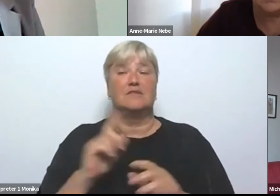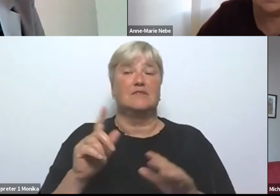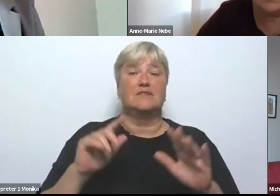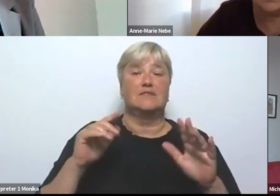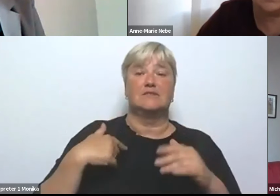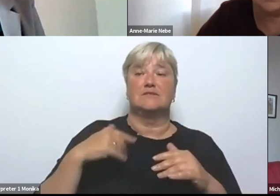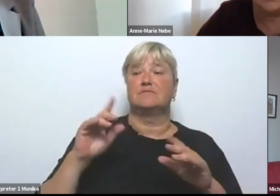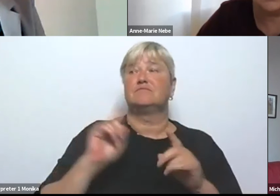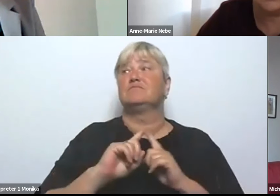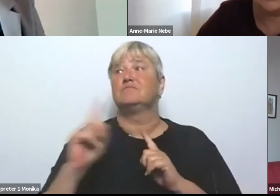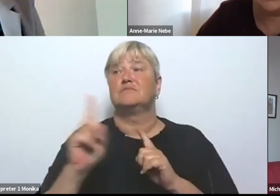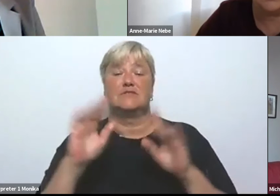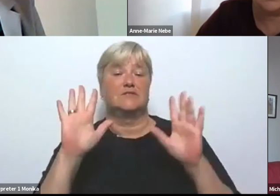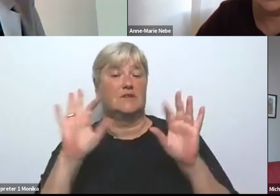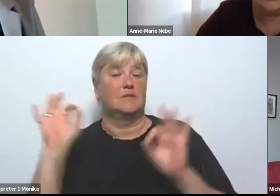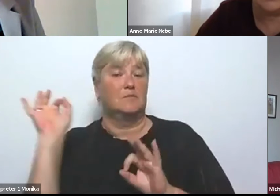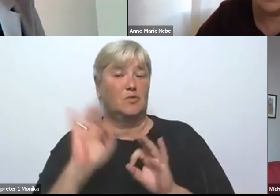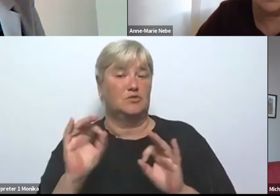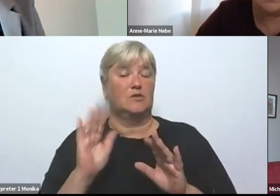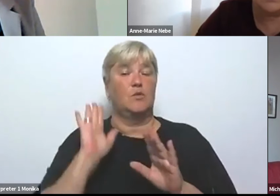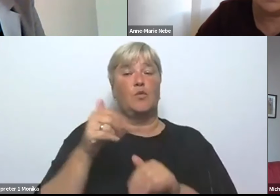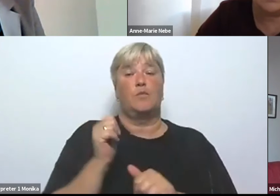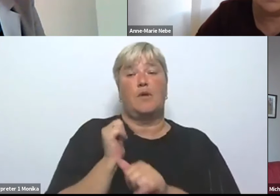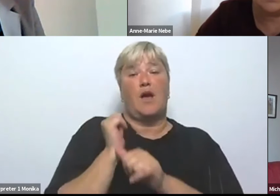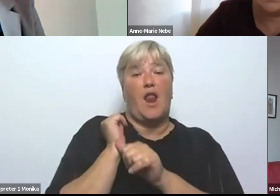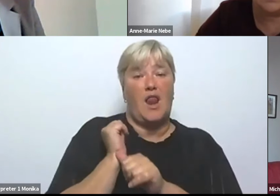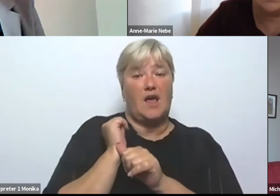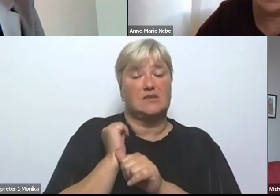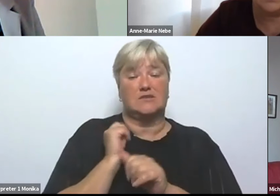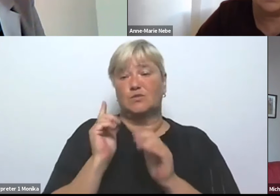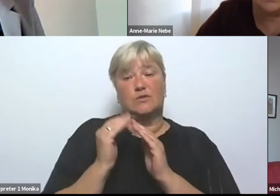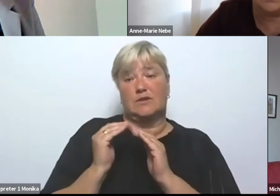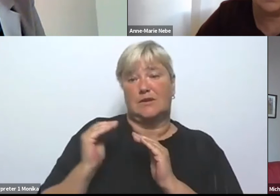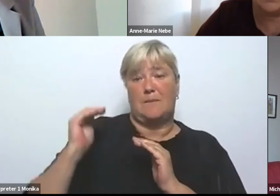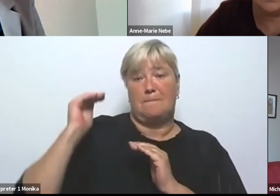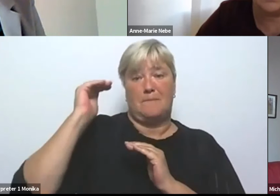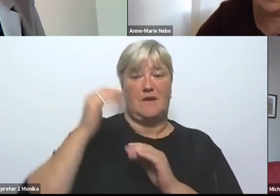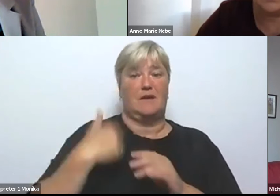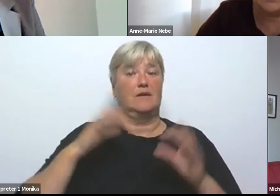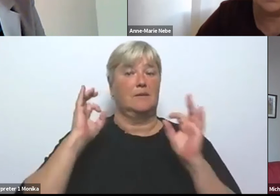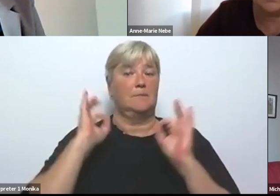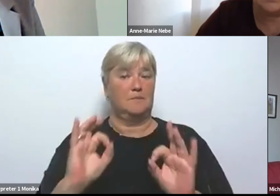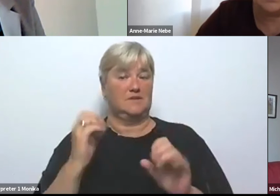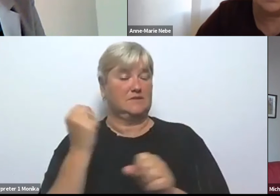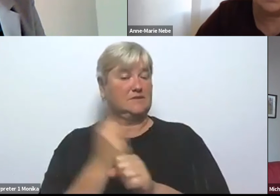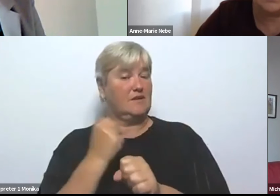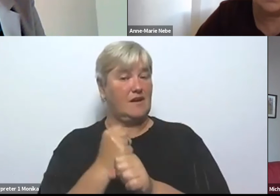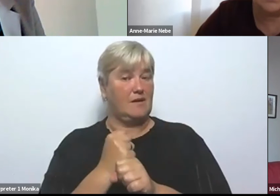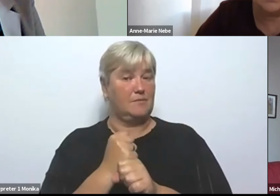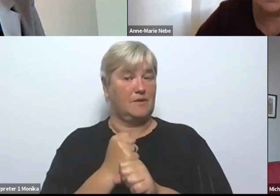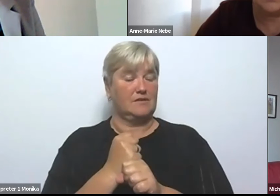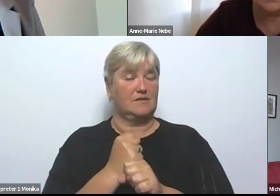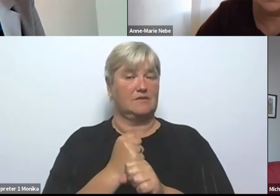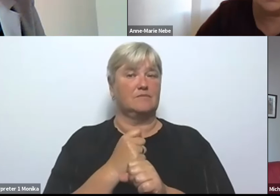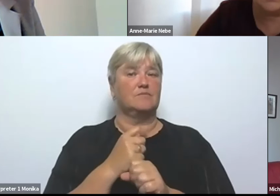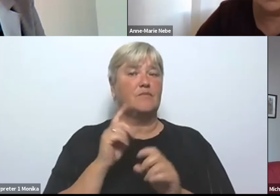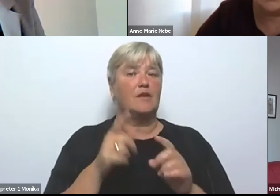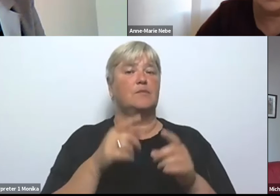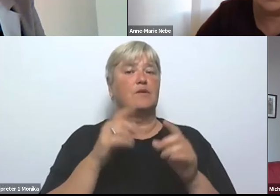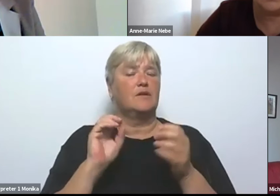rumschlagen muss, beziehungsweise auch, weil die Überlastung ja dann vielleicht auch nicht steigt, weil man effizienter arbeiten kann. Das sind sicherlich Faktoren, die sind schwer vorstellbar, die sind